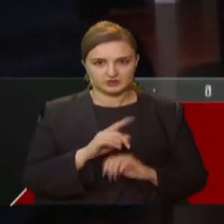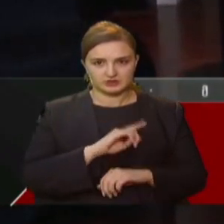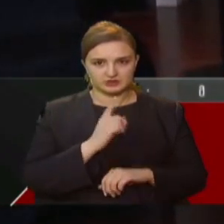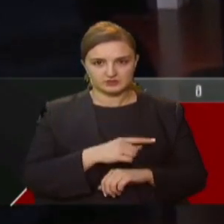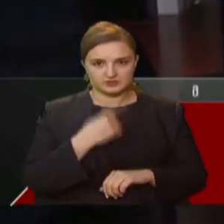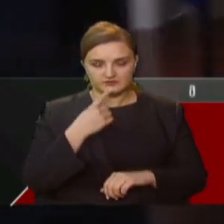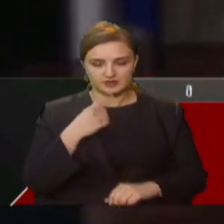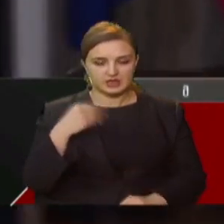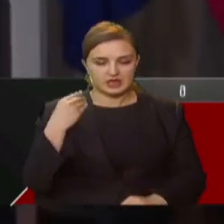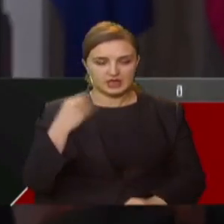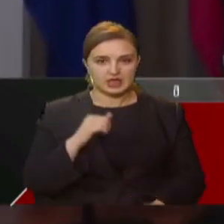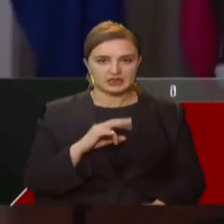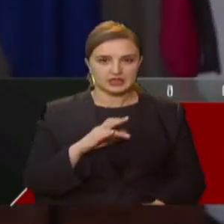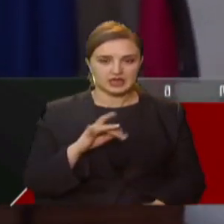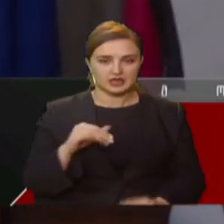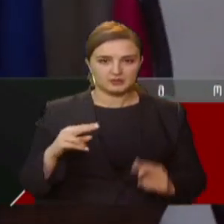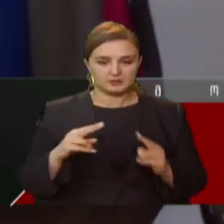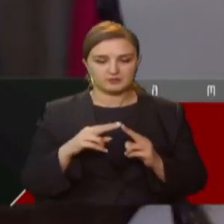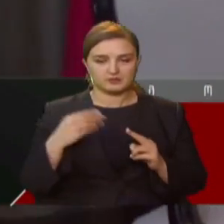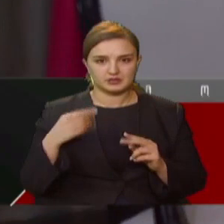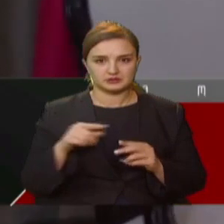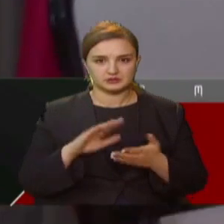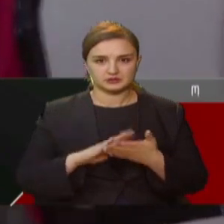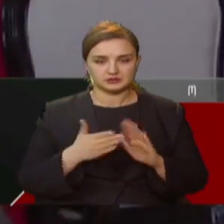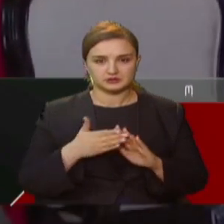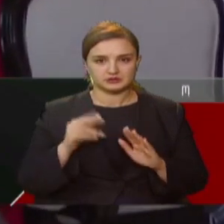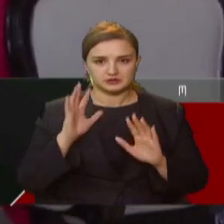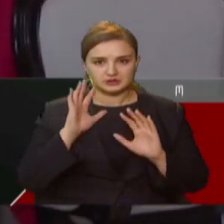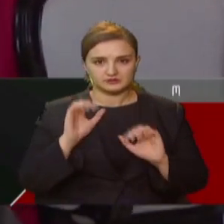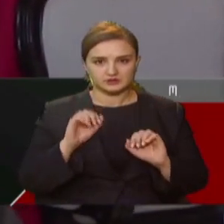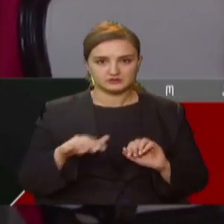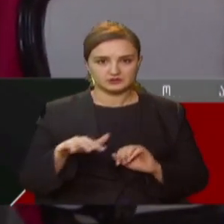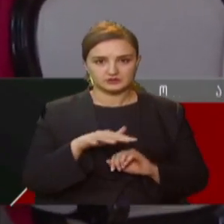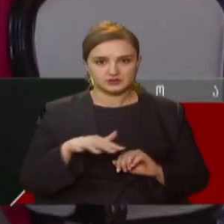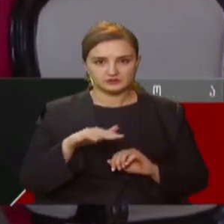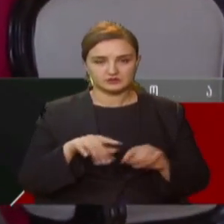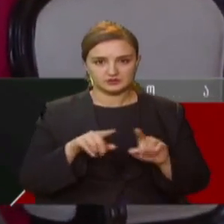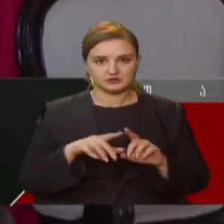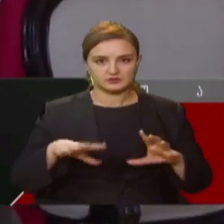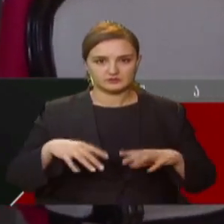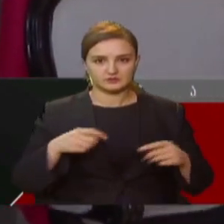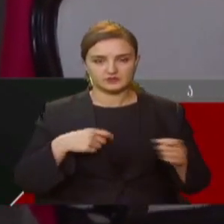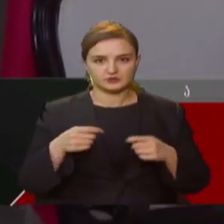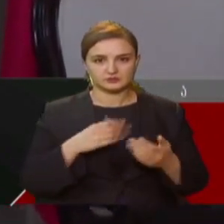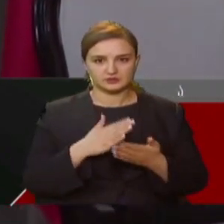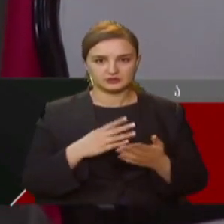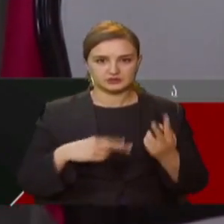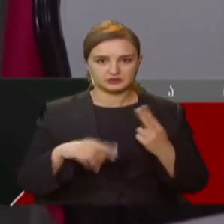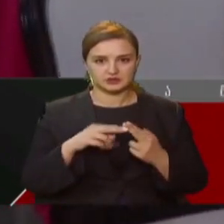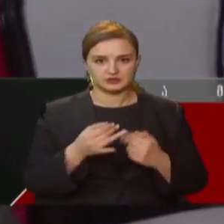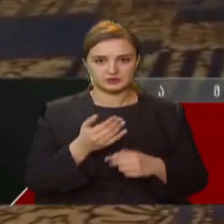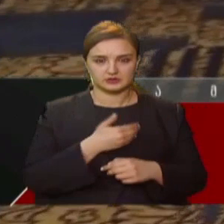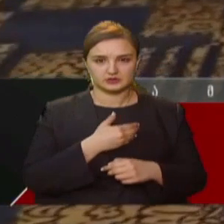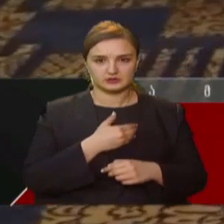თქვა, რომ ანკარასა და პარიზს შორის თანამშრომლობის განვითარება თავდაცვის და ენერგეტიკის სექტორებში, ასევე ვაჭრობაში არის საერთო